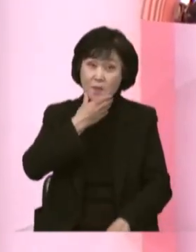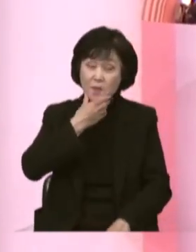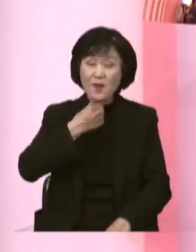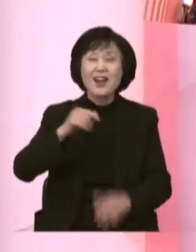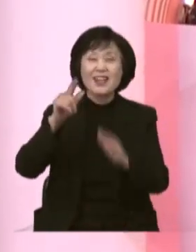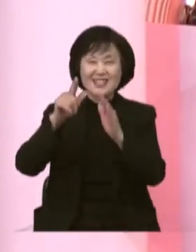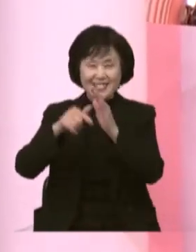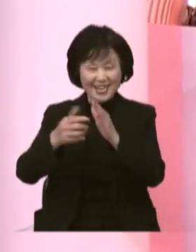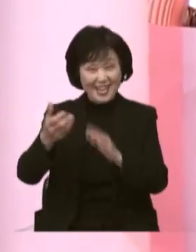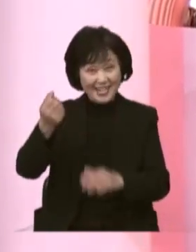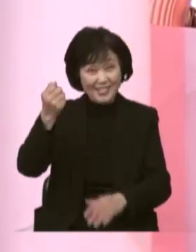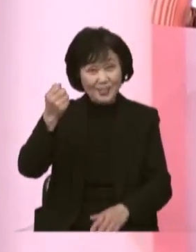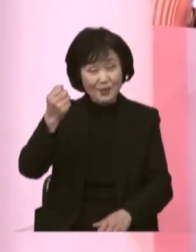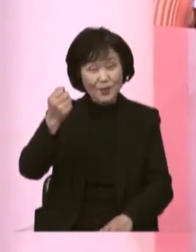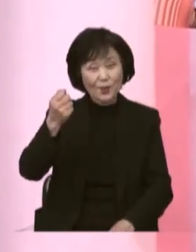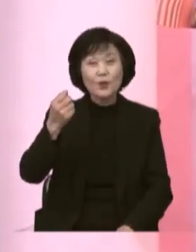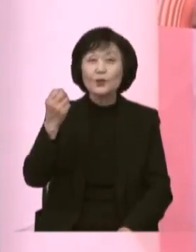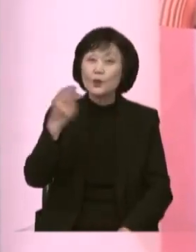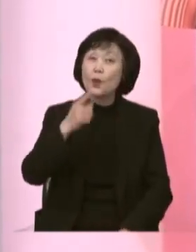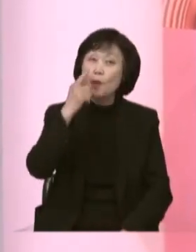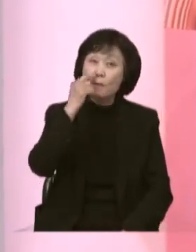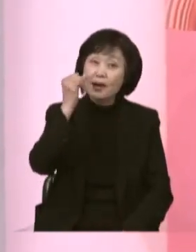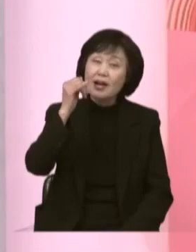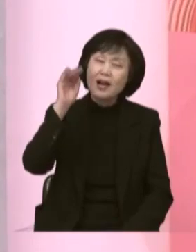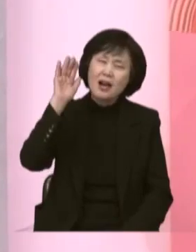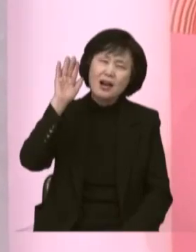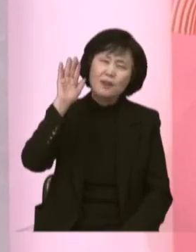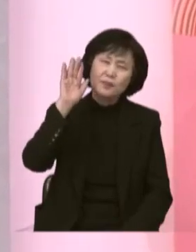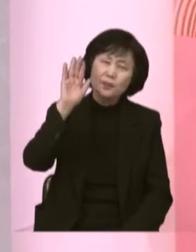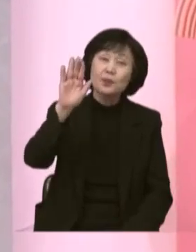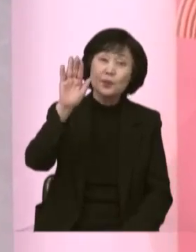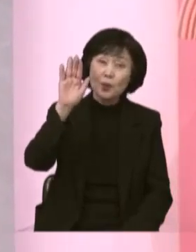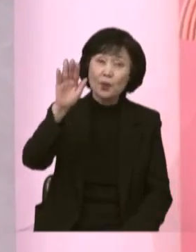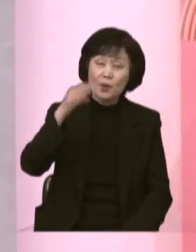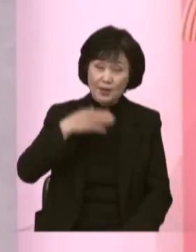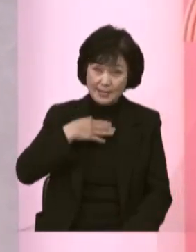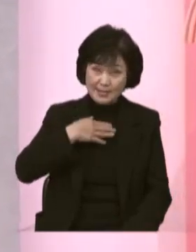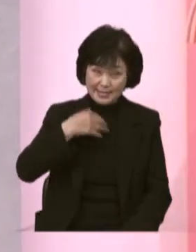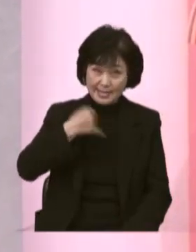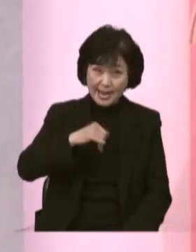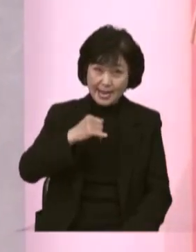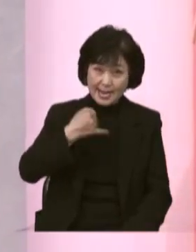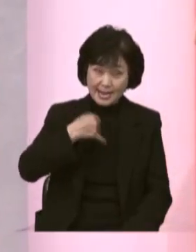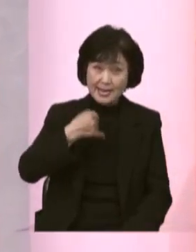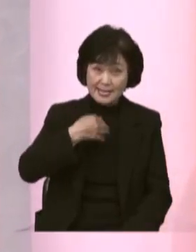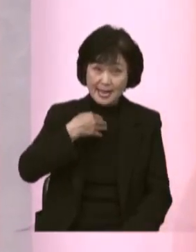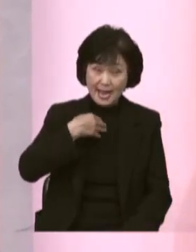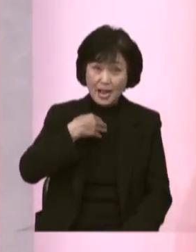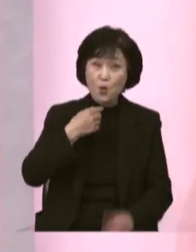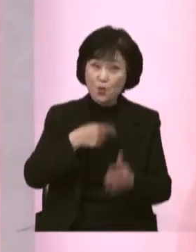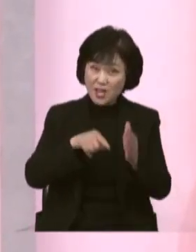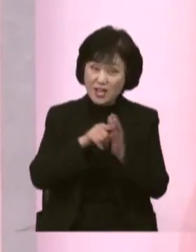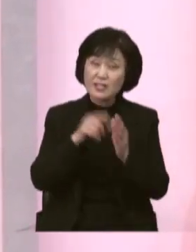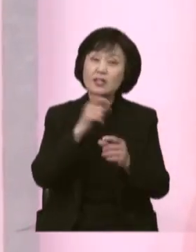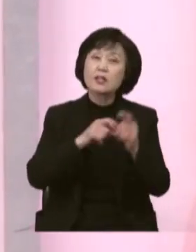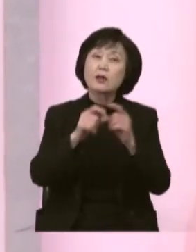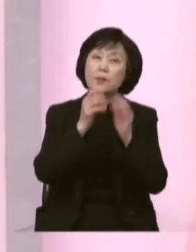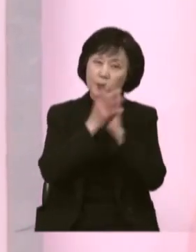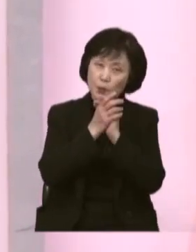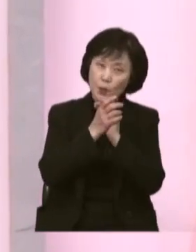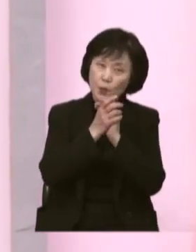행복한 시간 갖고 그리고 엄마 앞으로 이 딸 더